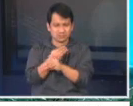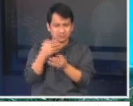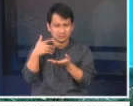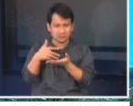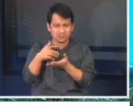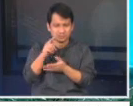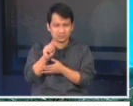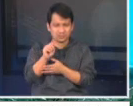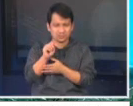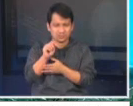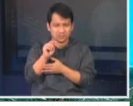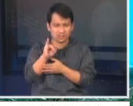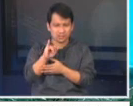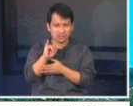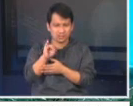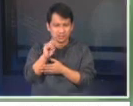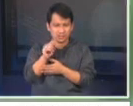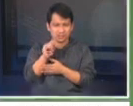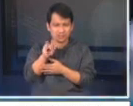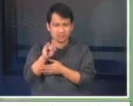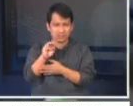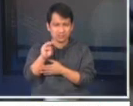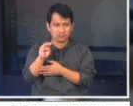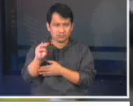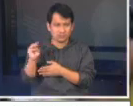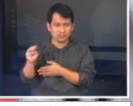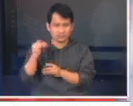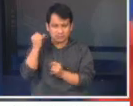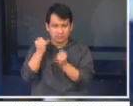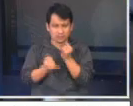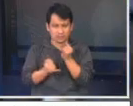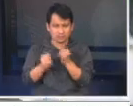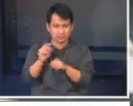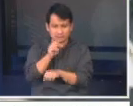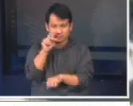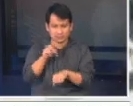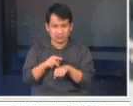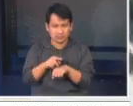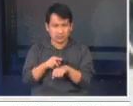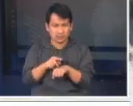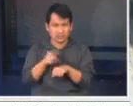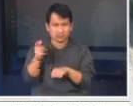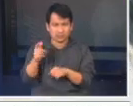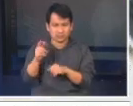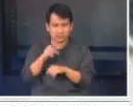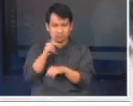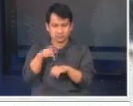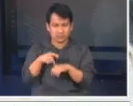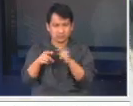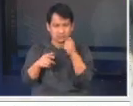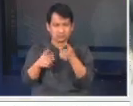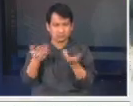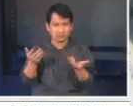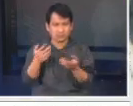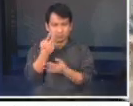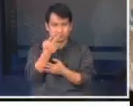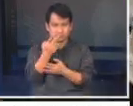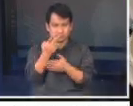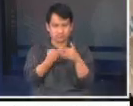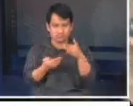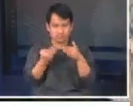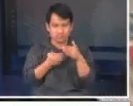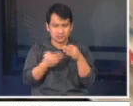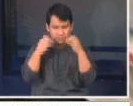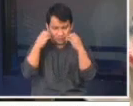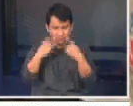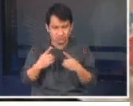o TIMSS. Panghuli ang Pilipinas sa 58 mga bansa pagdating sa dalawang basic education